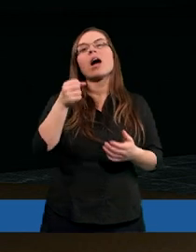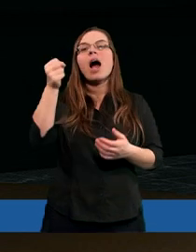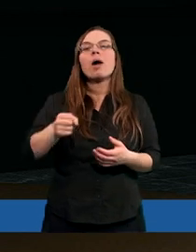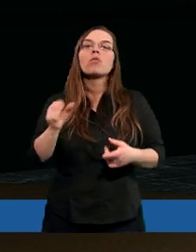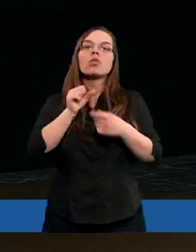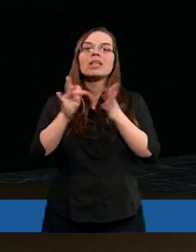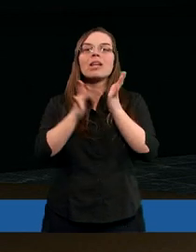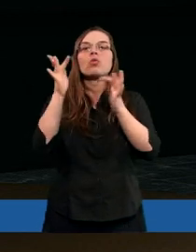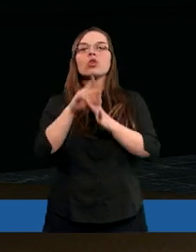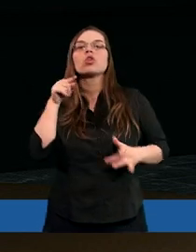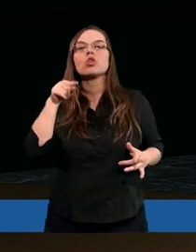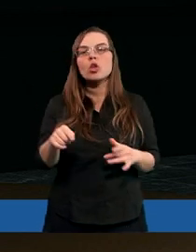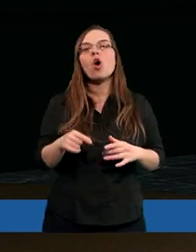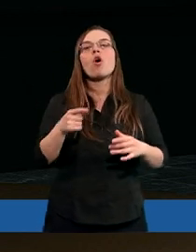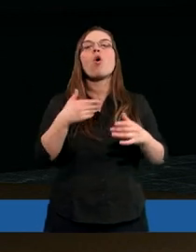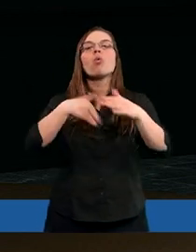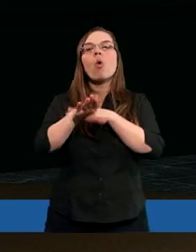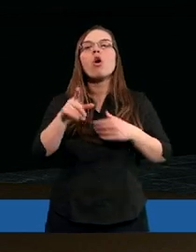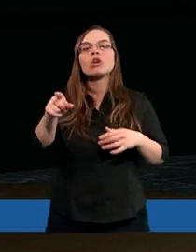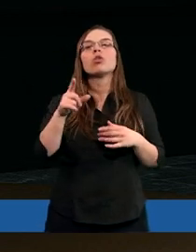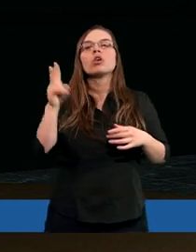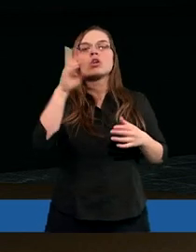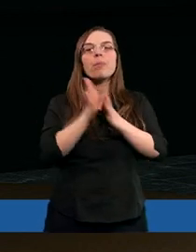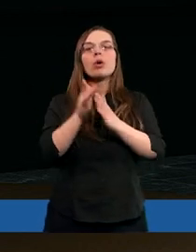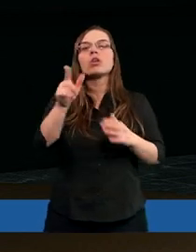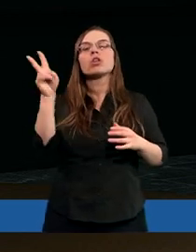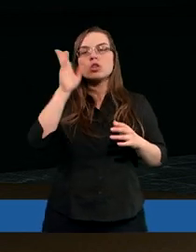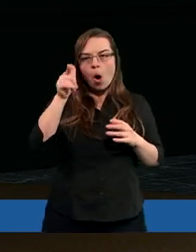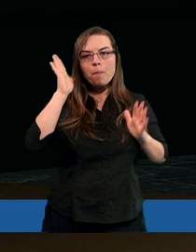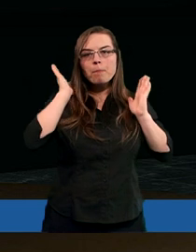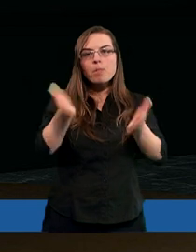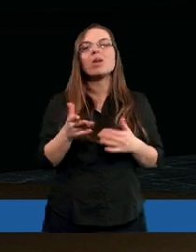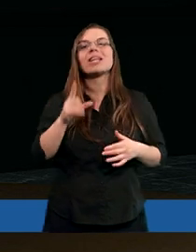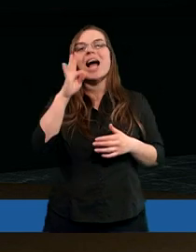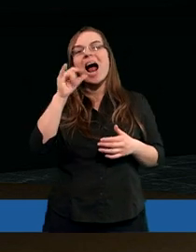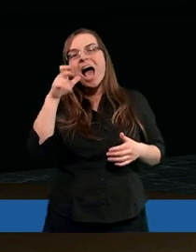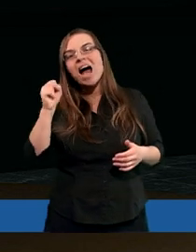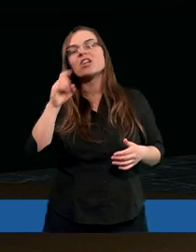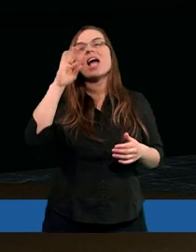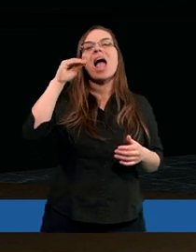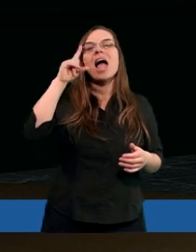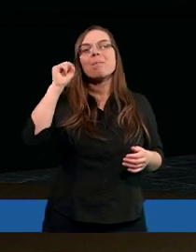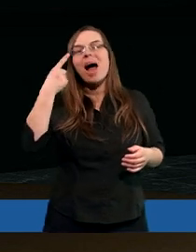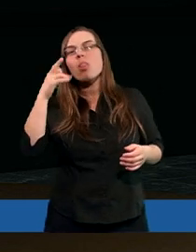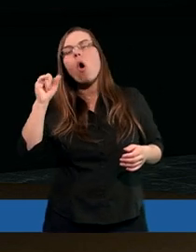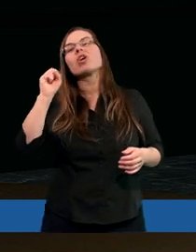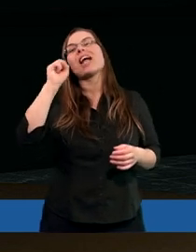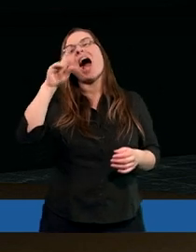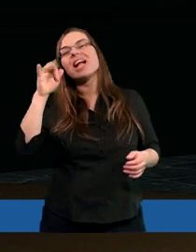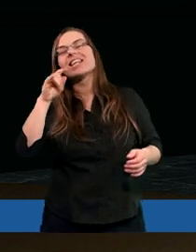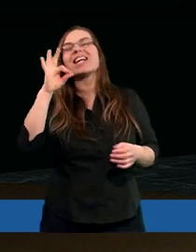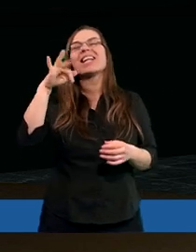apostoł Jezusa Chrystusa do wychodźców rozproszonych po Poncie, Galacji, Kapadocji, Azji,